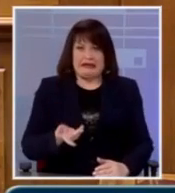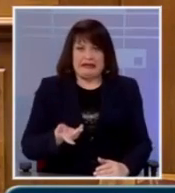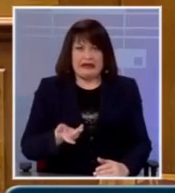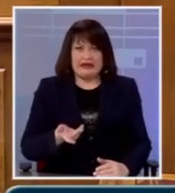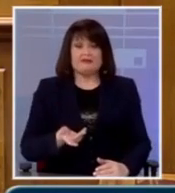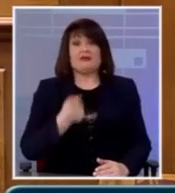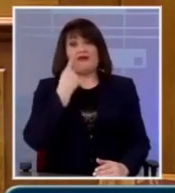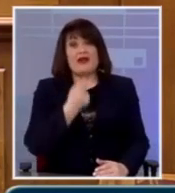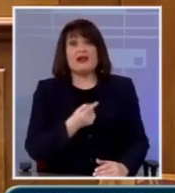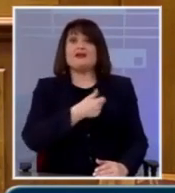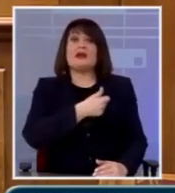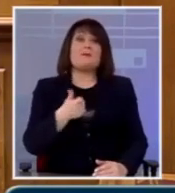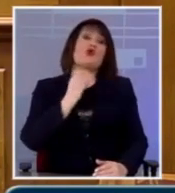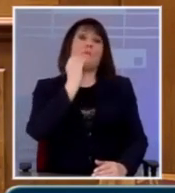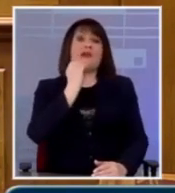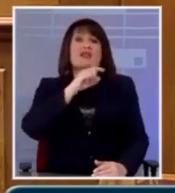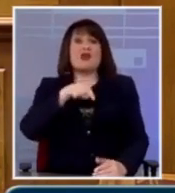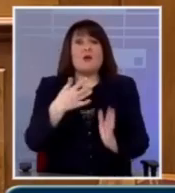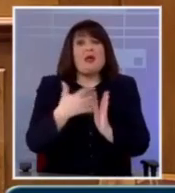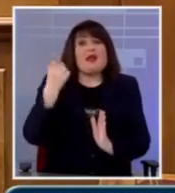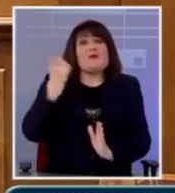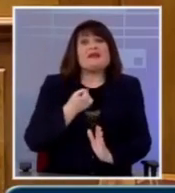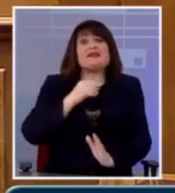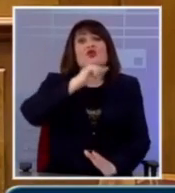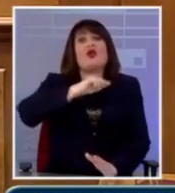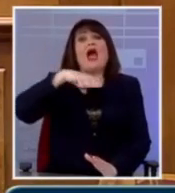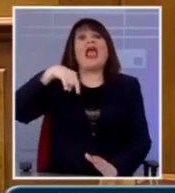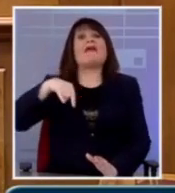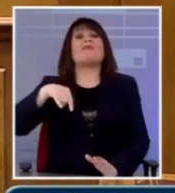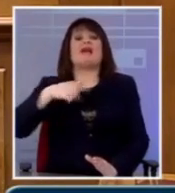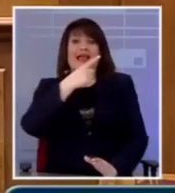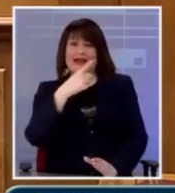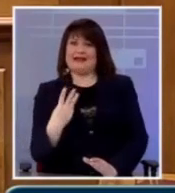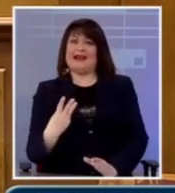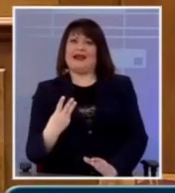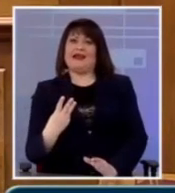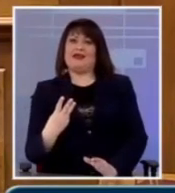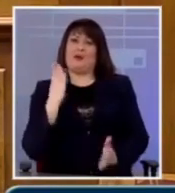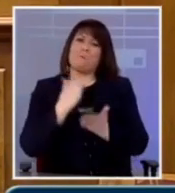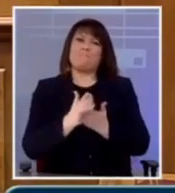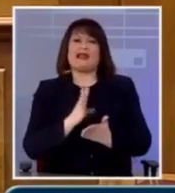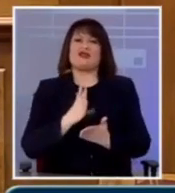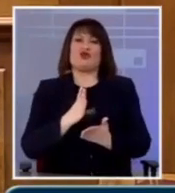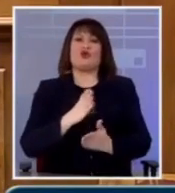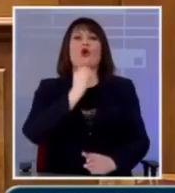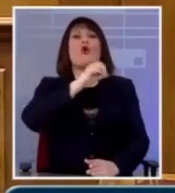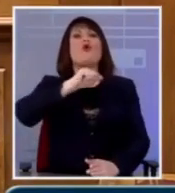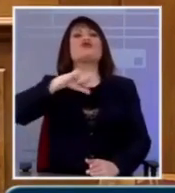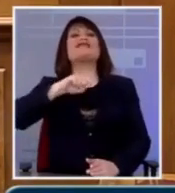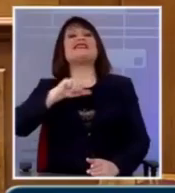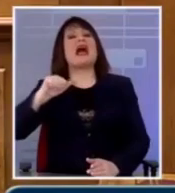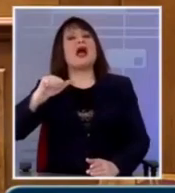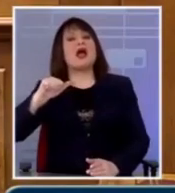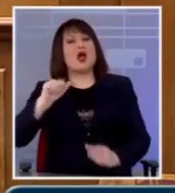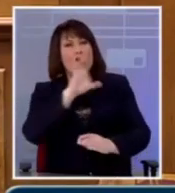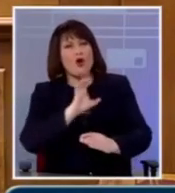ότι διατίθεται μόνο το 0,15% του ΑΕΠ, το 1 τρίτο του μέσου όρου των χωρών του ΟΣΑ,